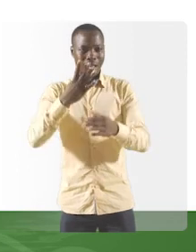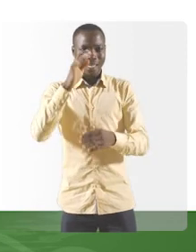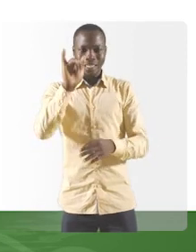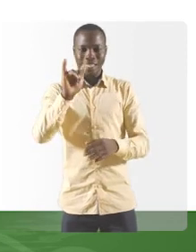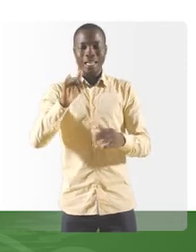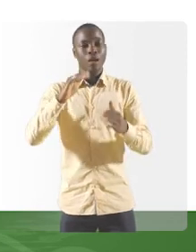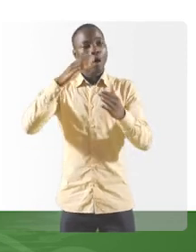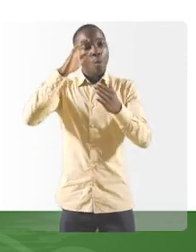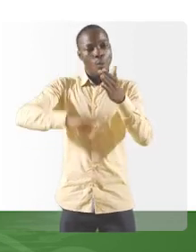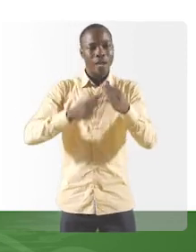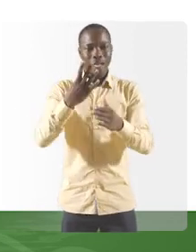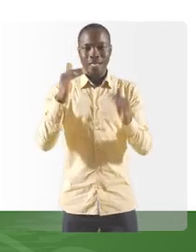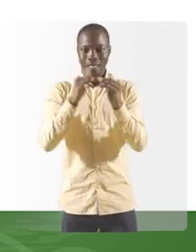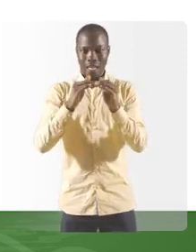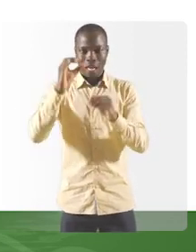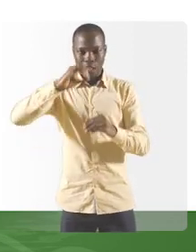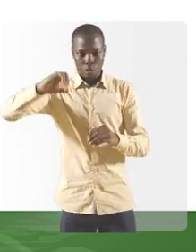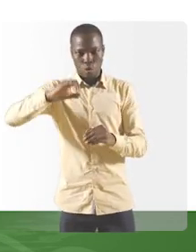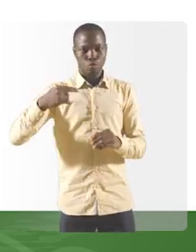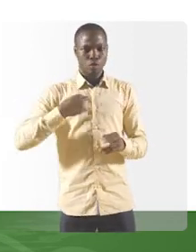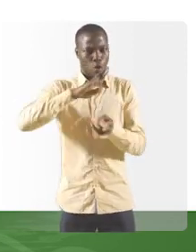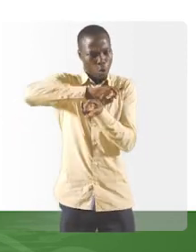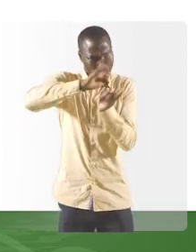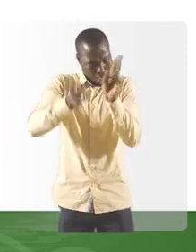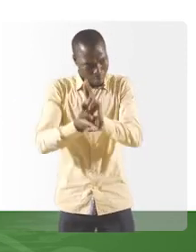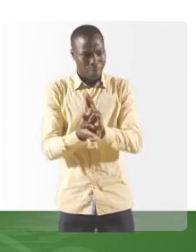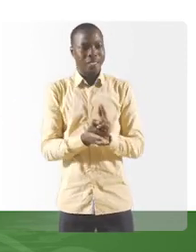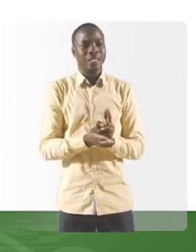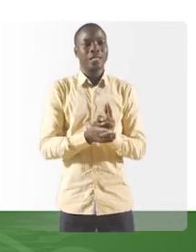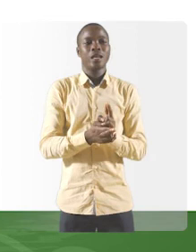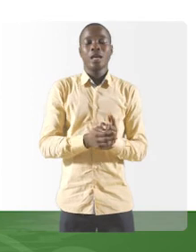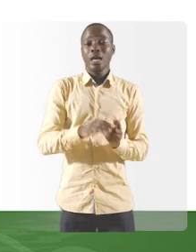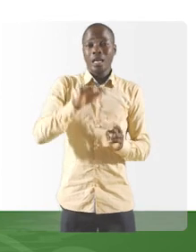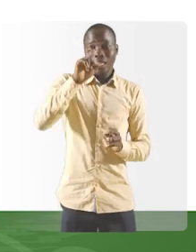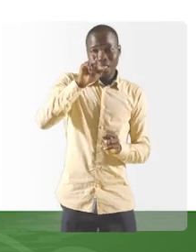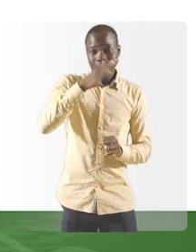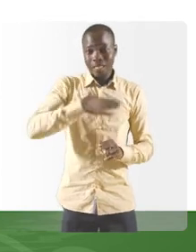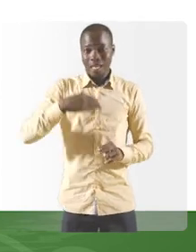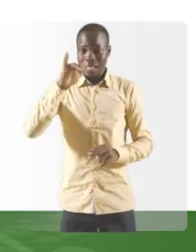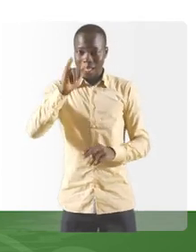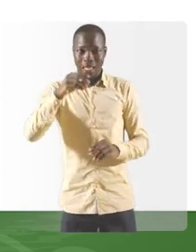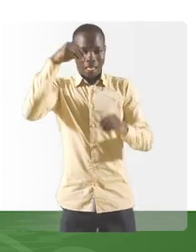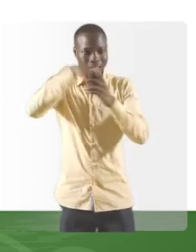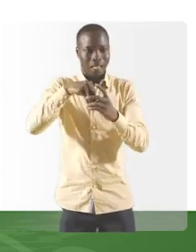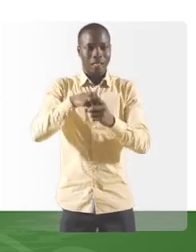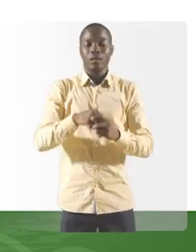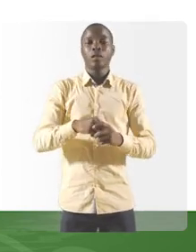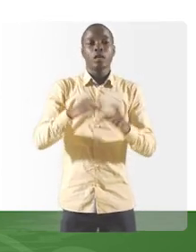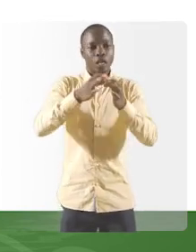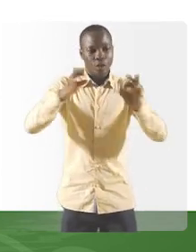remplacer X et Y dans l'équation de la droite AB par les coordonnées du vecteur du point